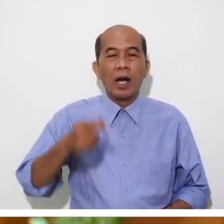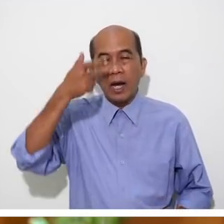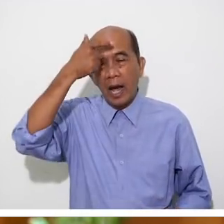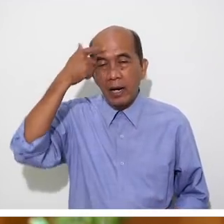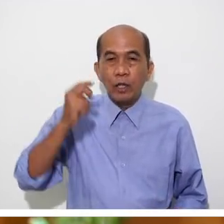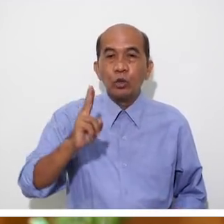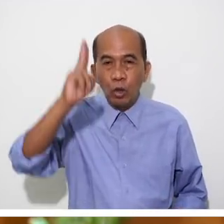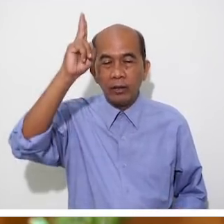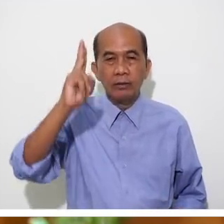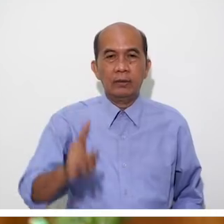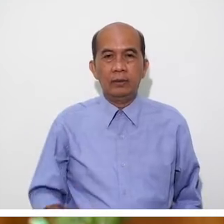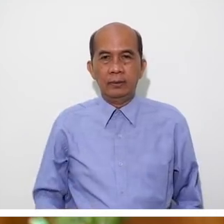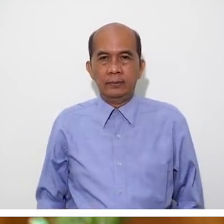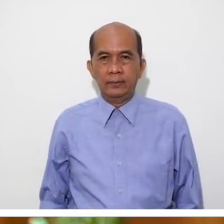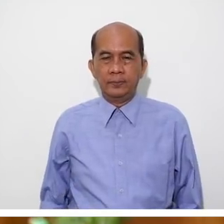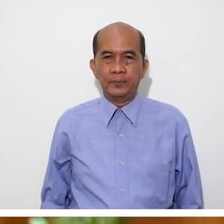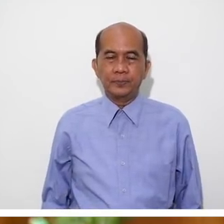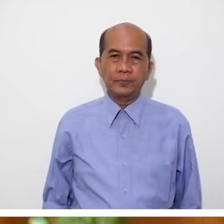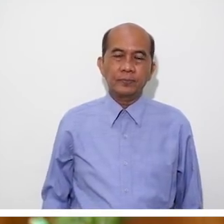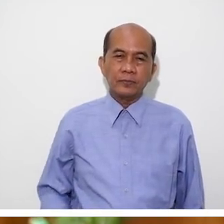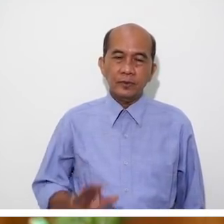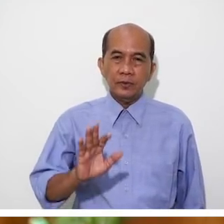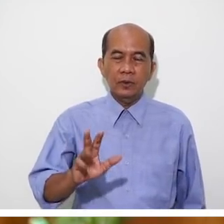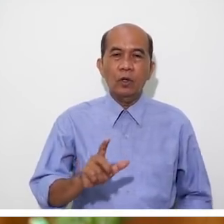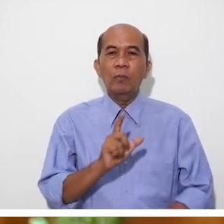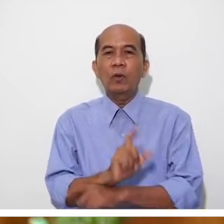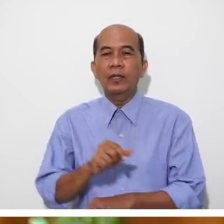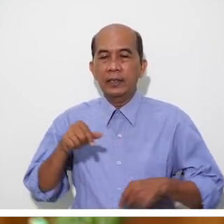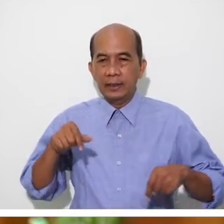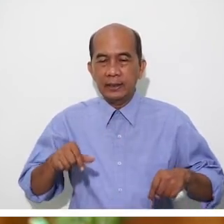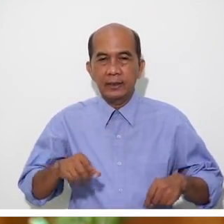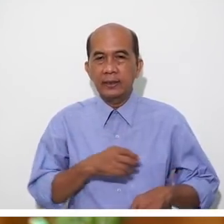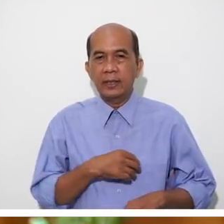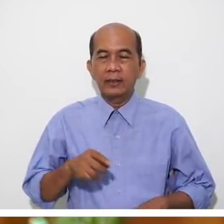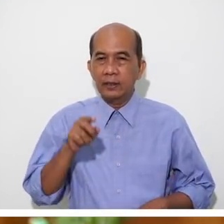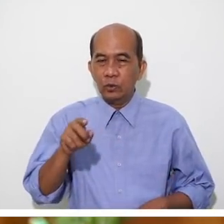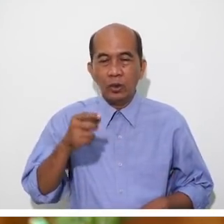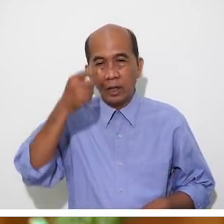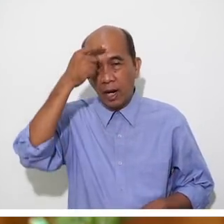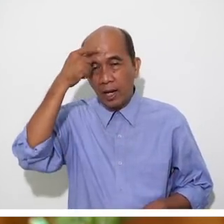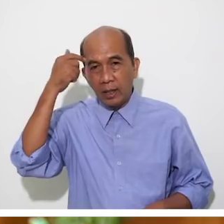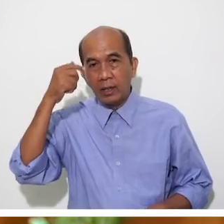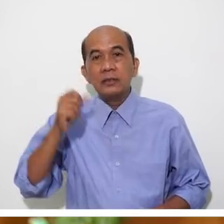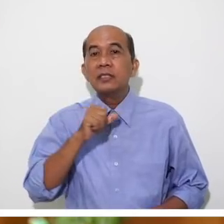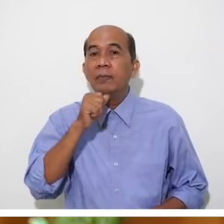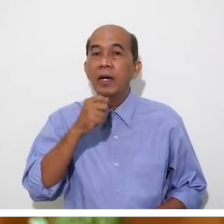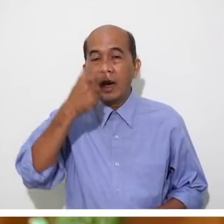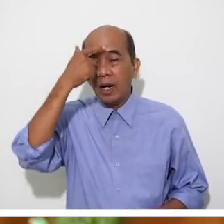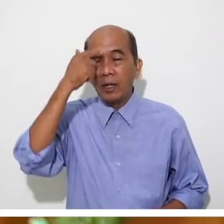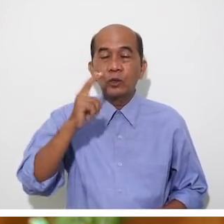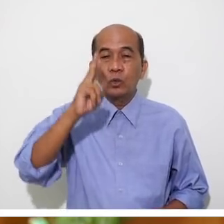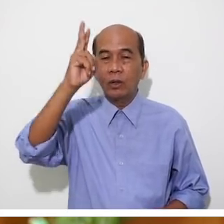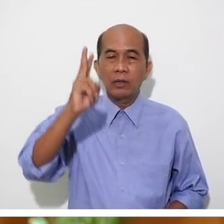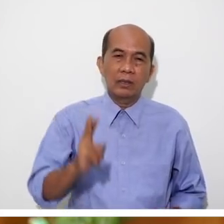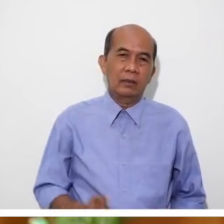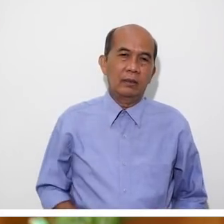Tuhan. Engkau bisa melakukan ini dan itu dalam kehidupanmu karena Tuhan. Dan firman Tuhan mengatakan